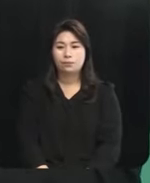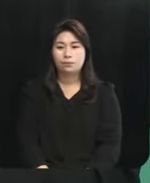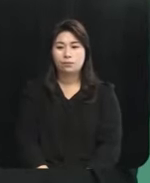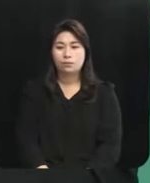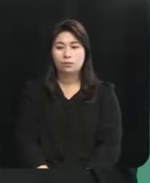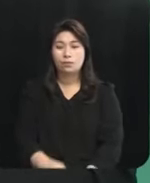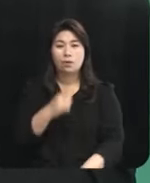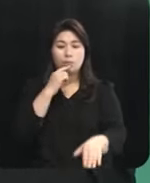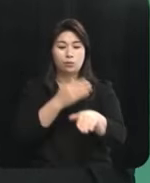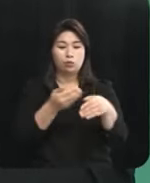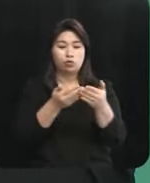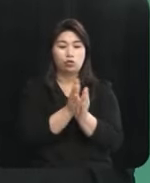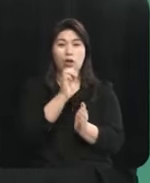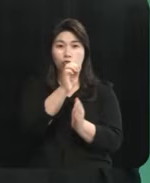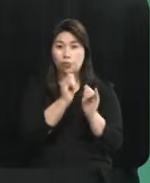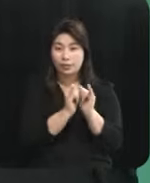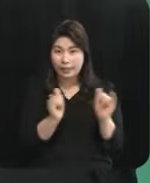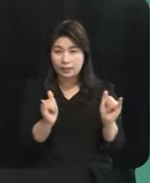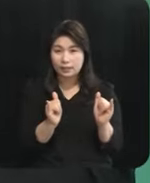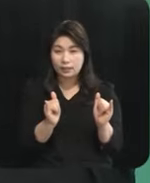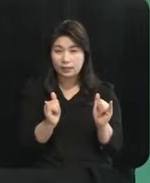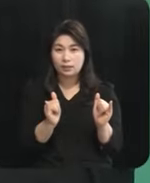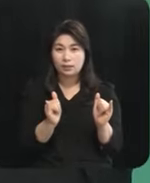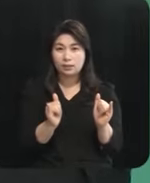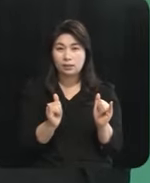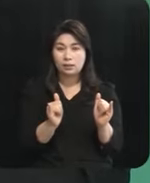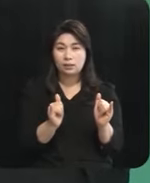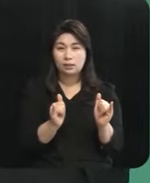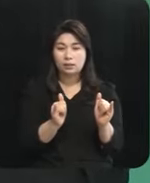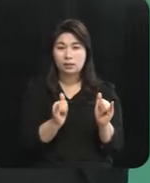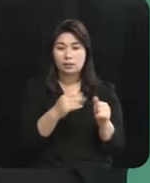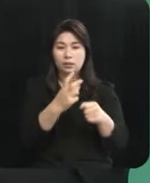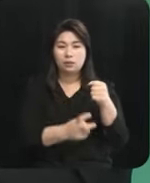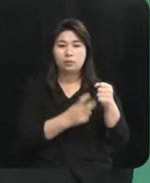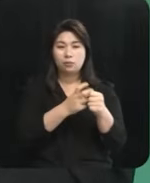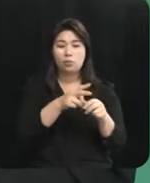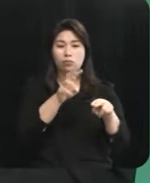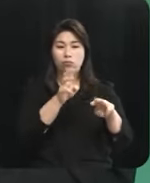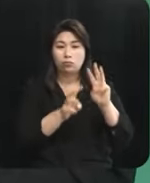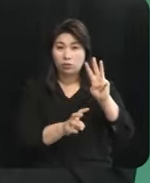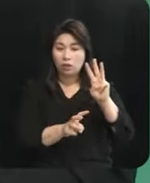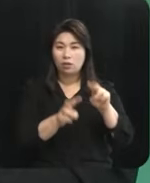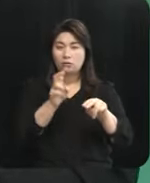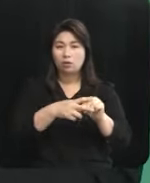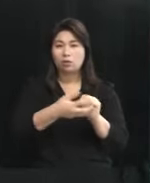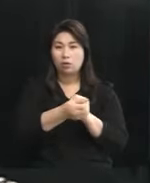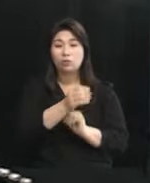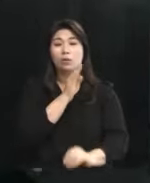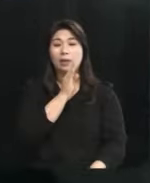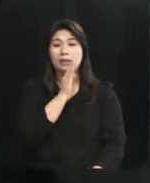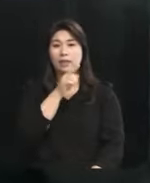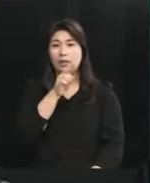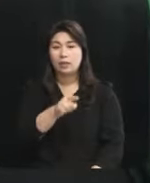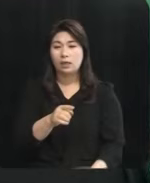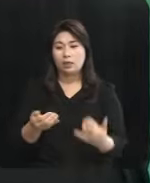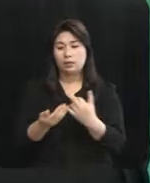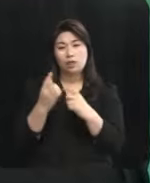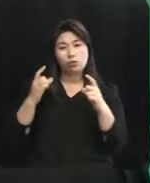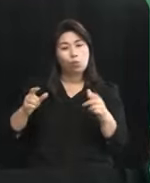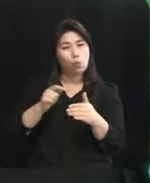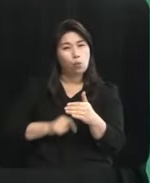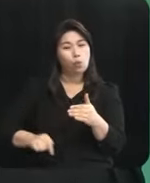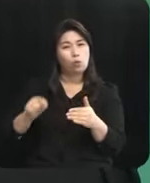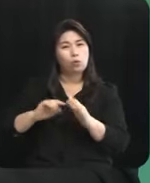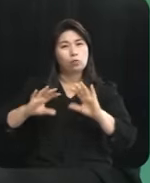민주당 후보들이 집권하는 기간 내에 있었던 것은 맞습니다 하지만 이것은 제주도 내에